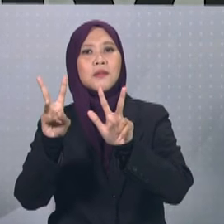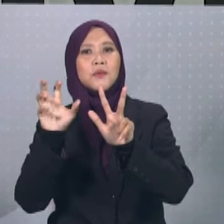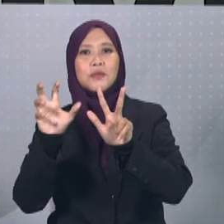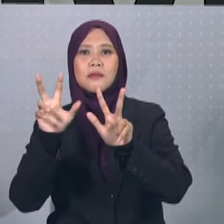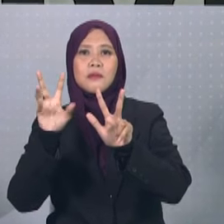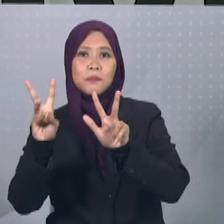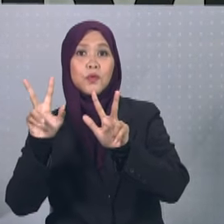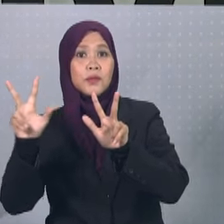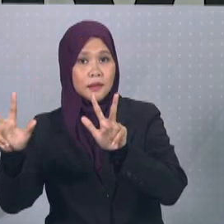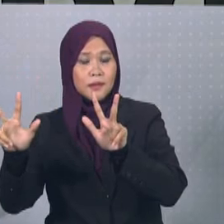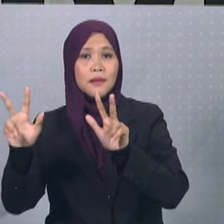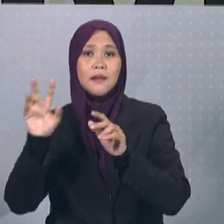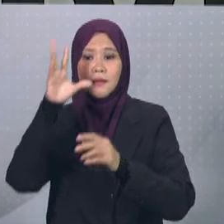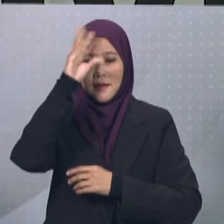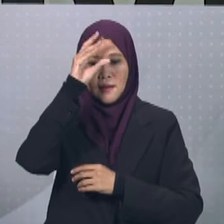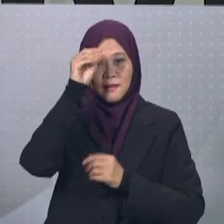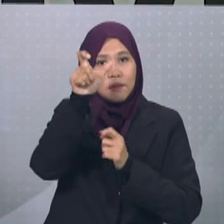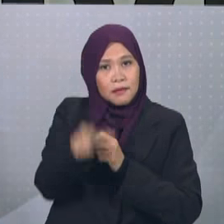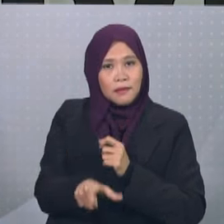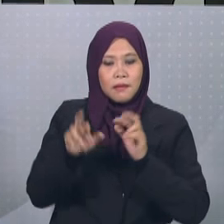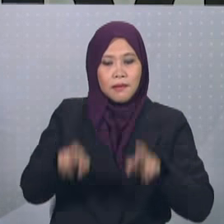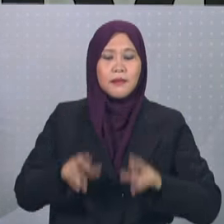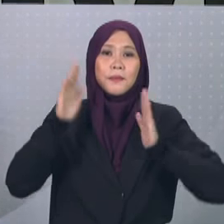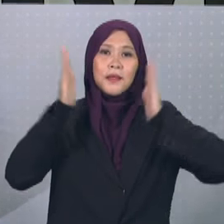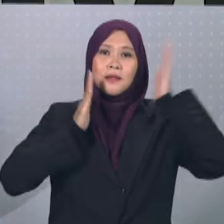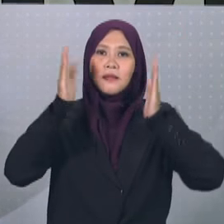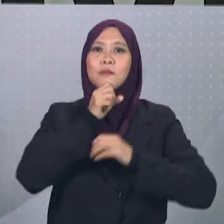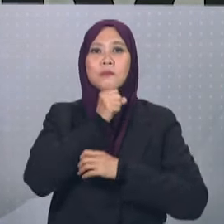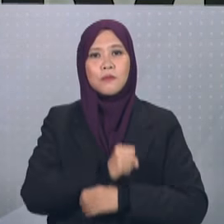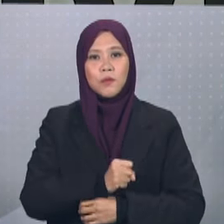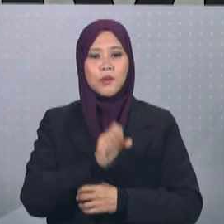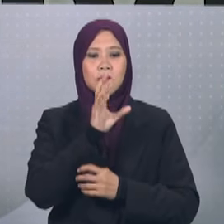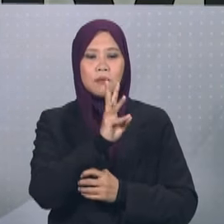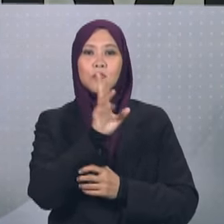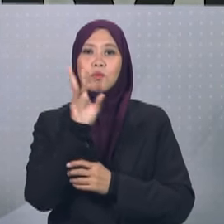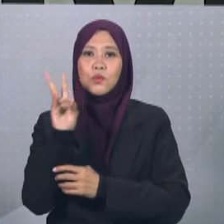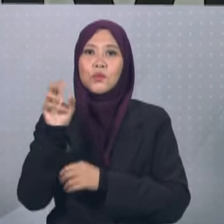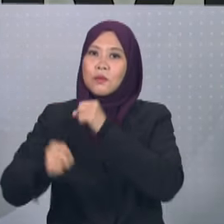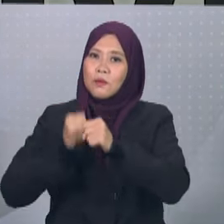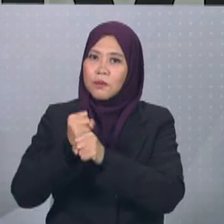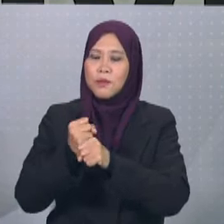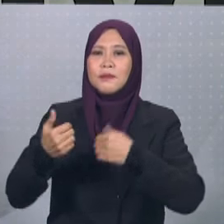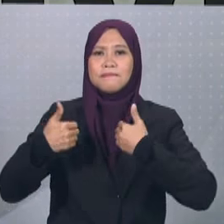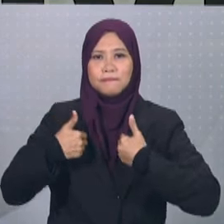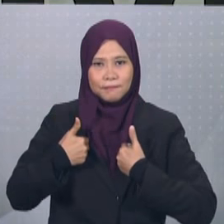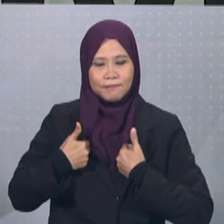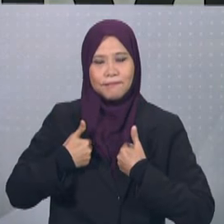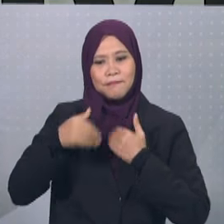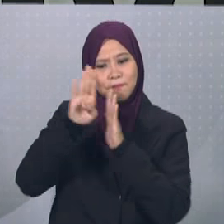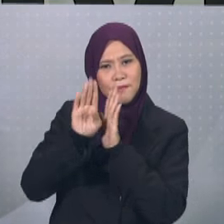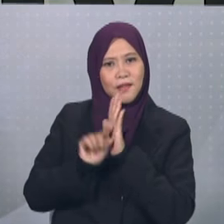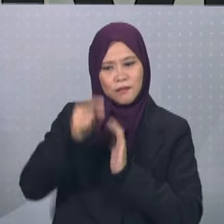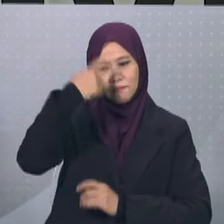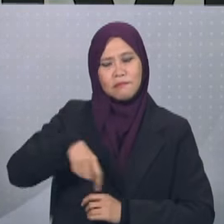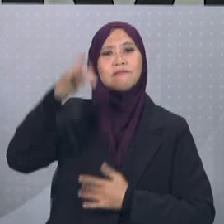3,663, merupakan lelaki warga negara Malaysia berumur 67 tahun dan mempunyai latar